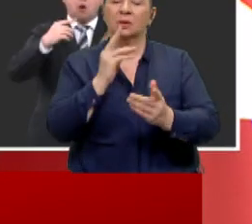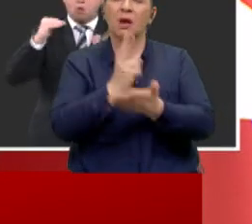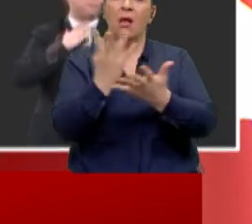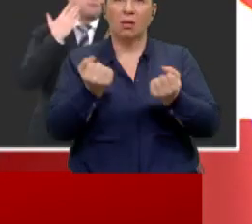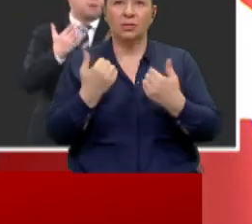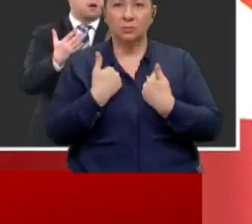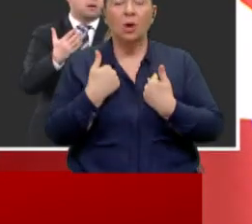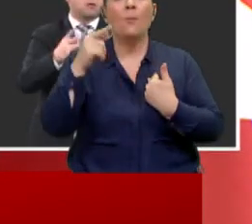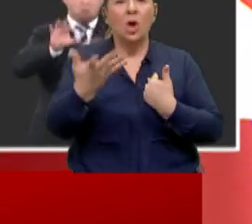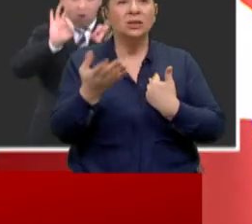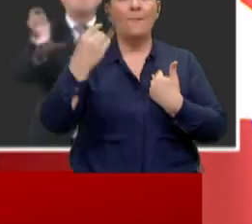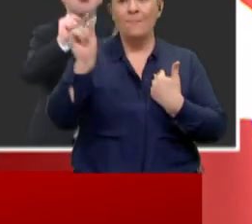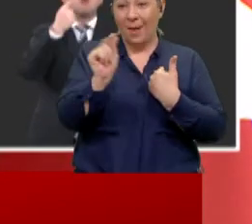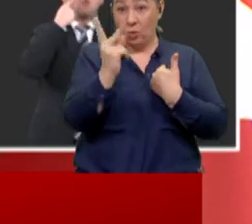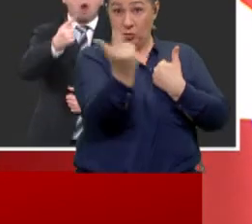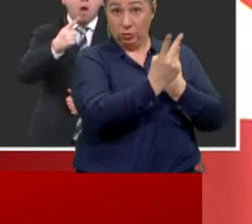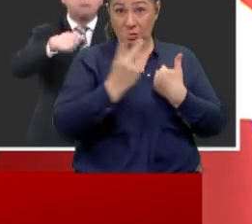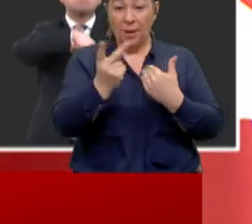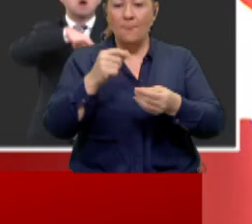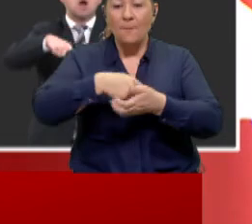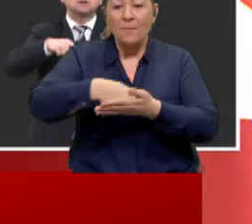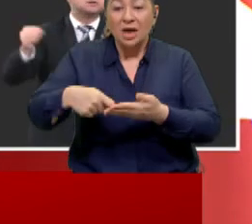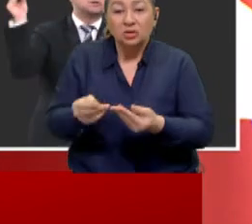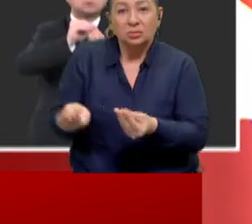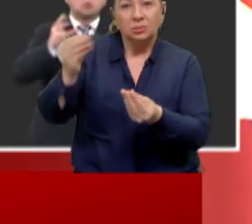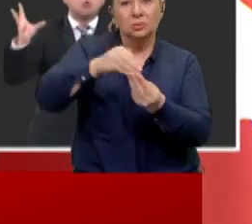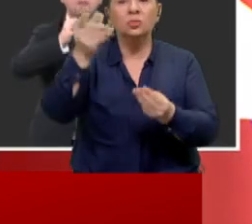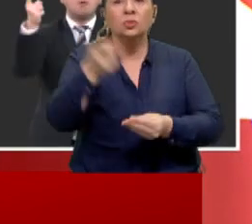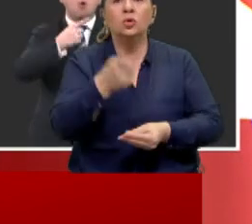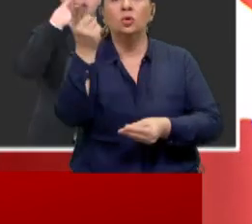kararı aldık. Böylece memurlarımızın maaş artış oranını